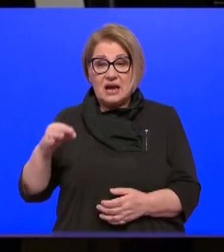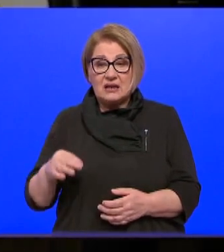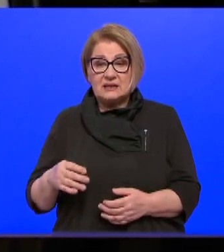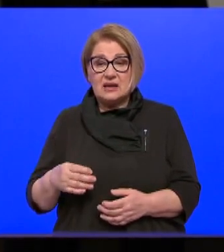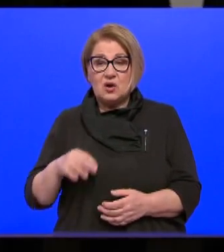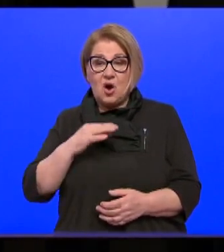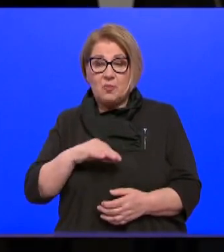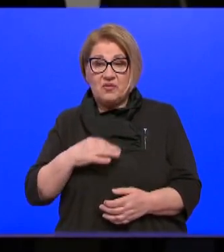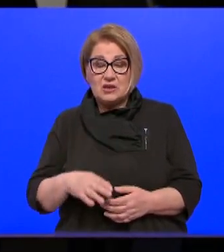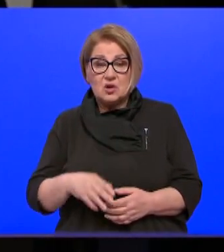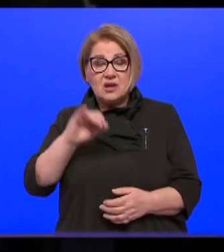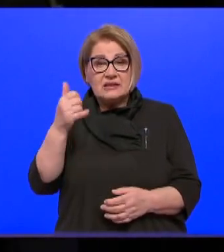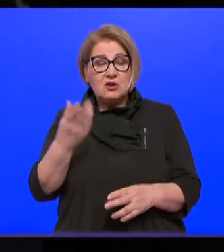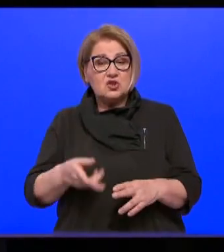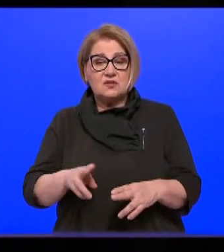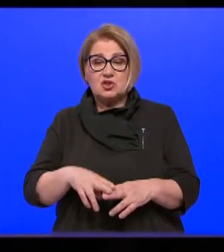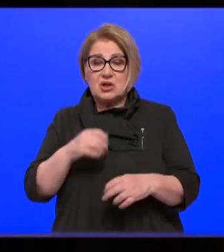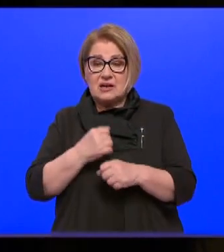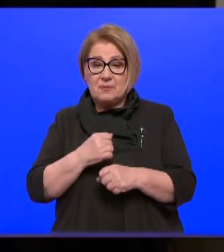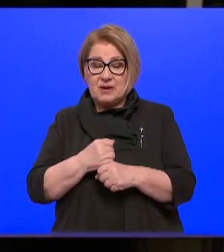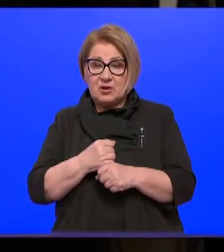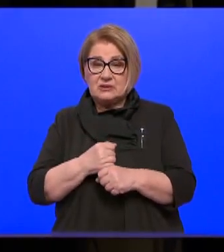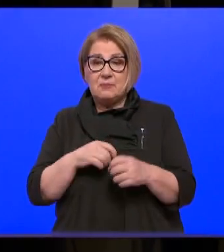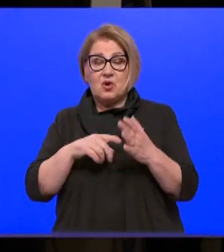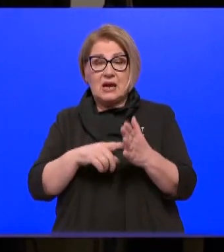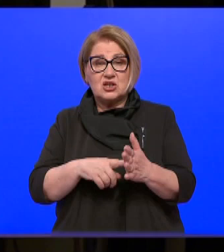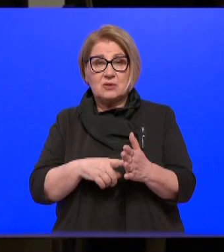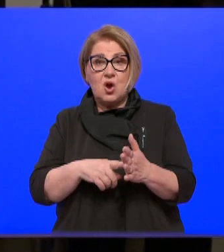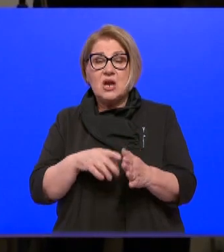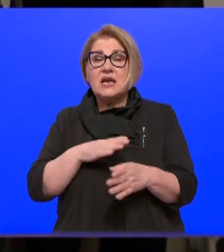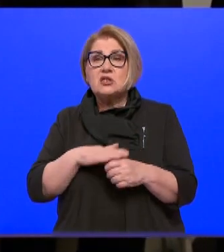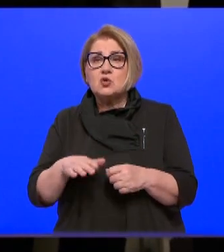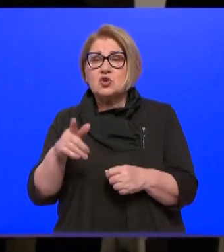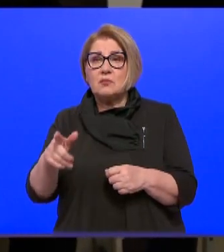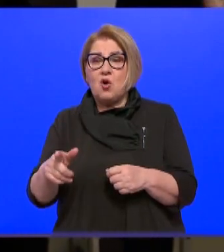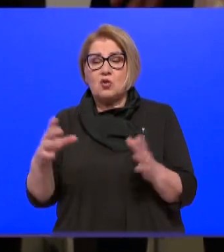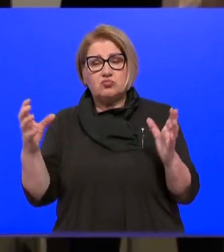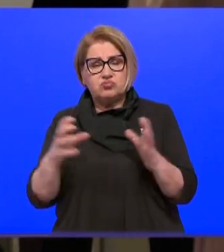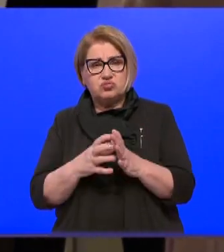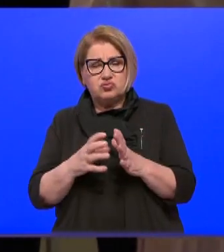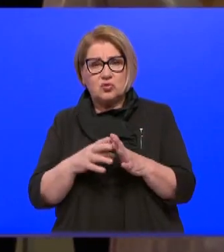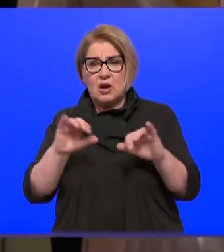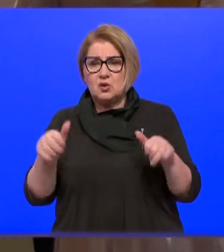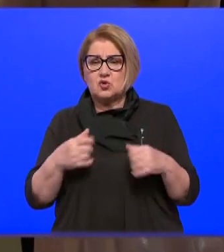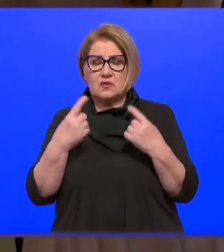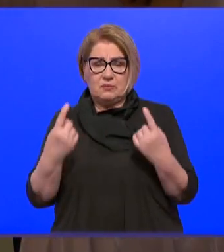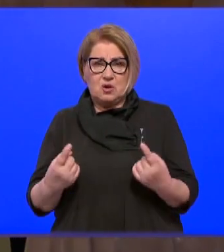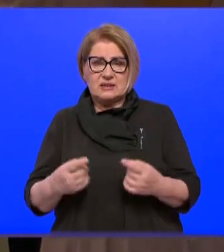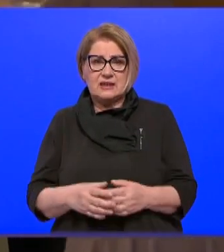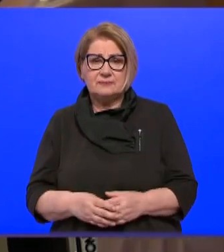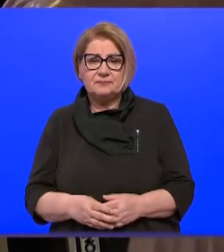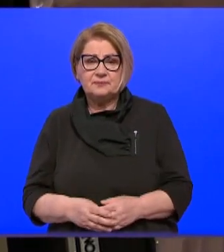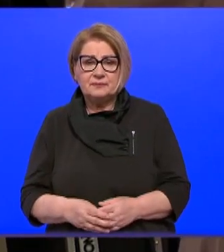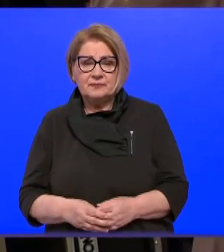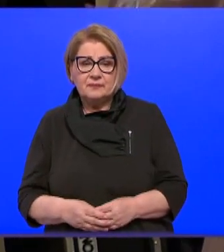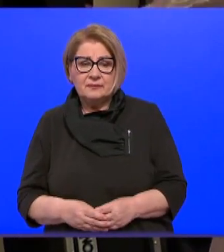dodatno obavezuje, da još više napravimo, da još više istaknemo i srušimo upravo onu stigmu koja još uvijek postoji, ali evo možda ćemo imati priliku više